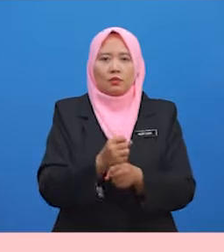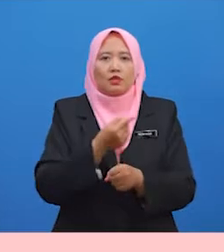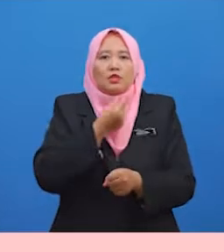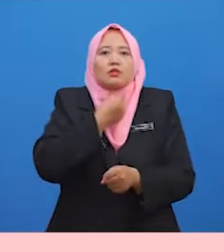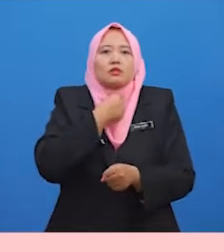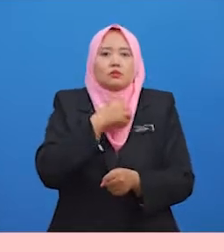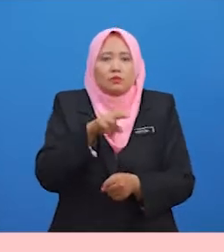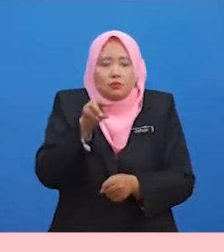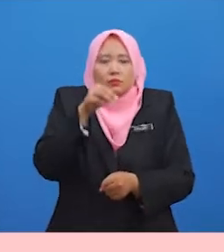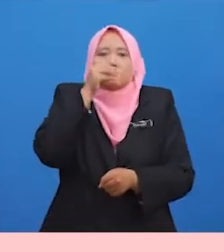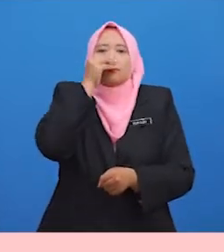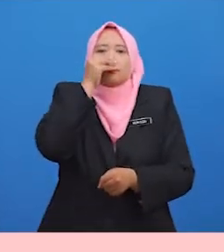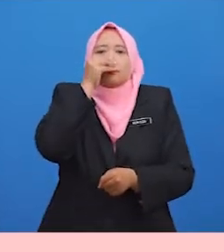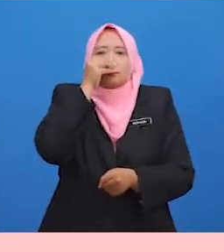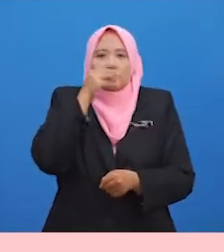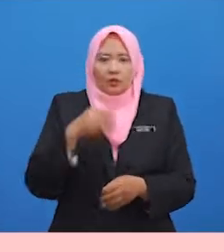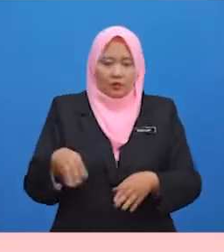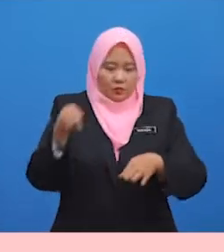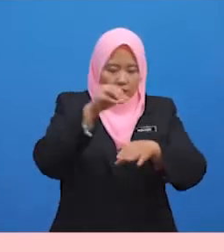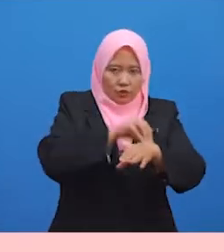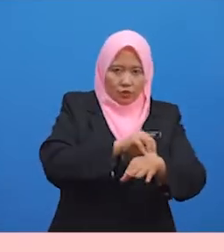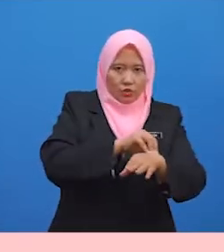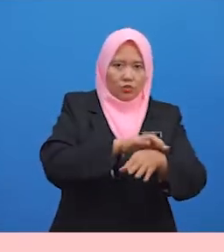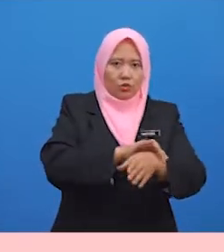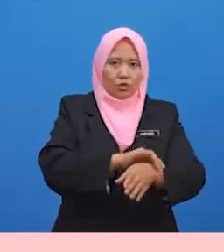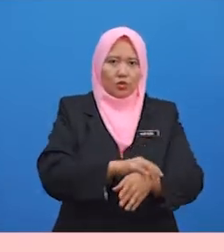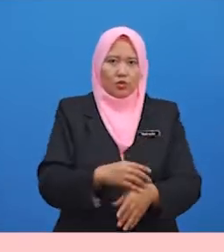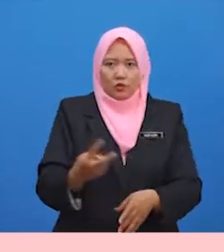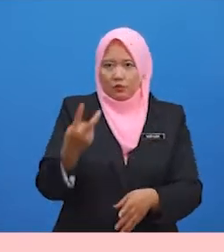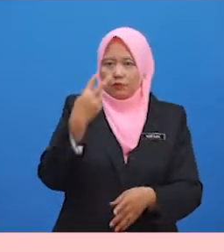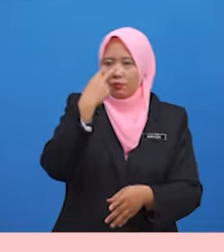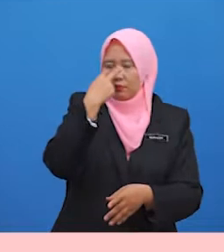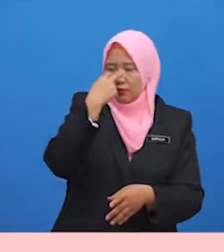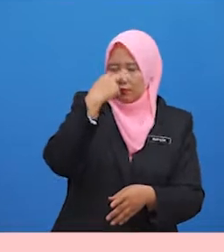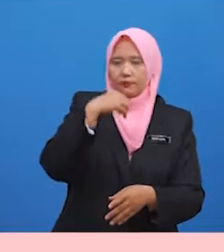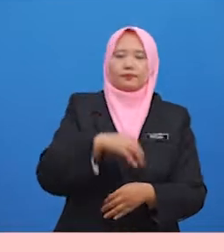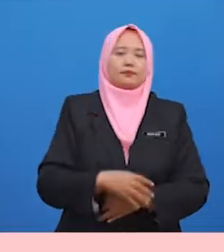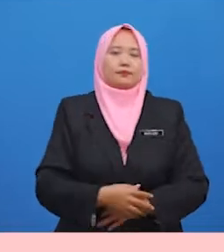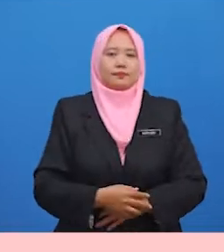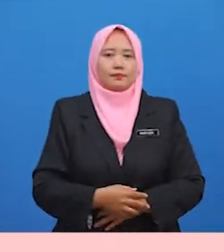tersedut, terserap melalui kulit atau termasuk melalui mata.